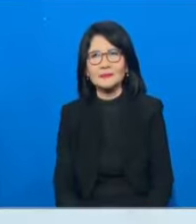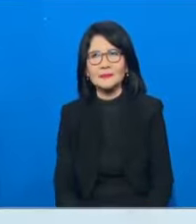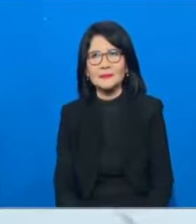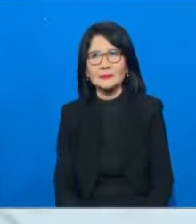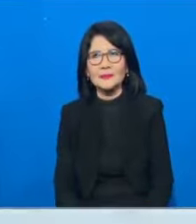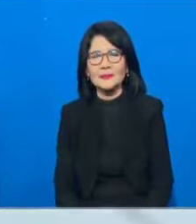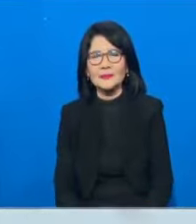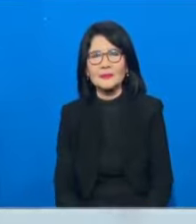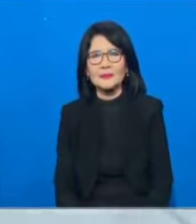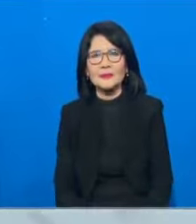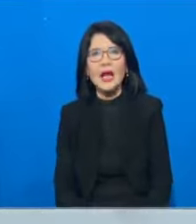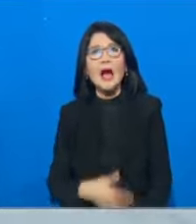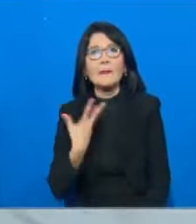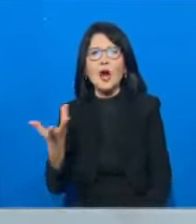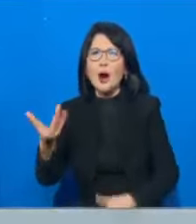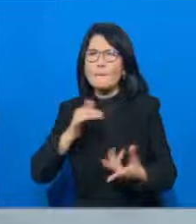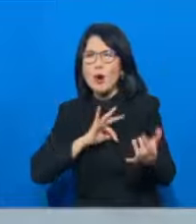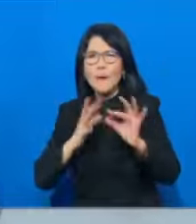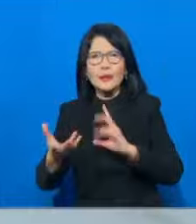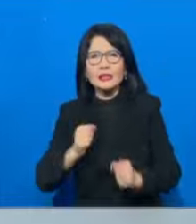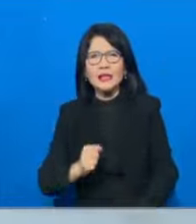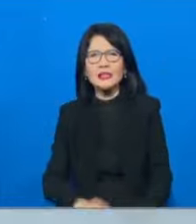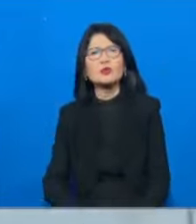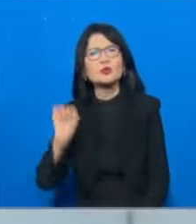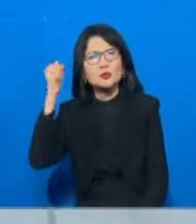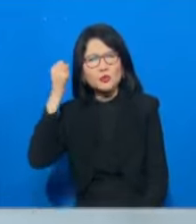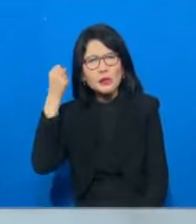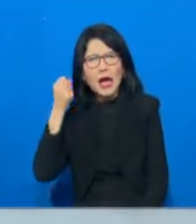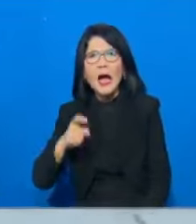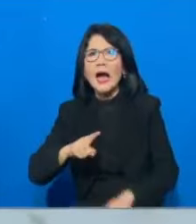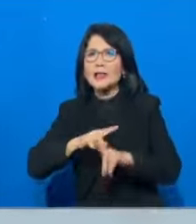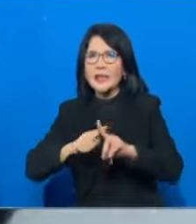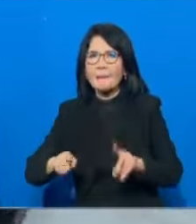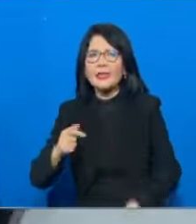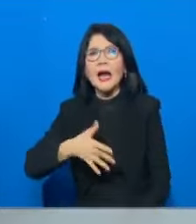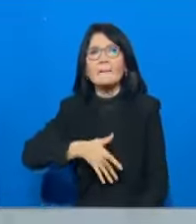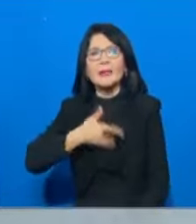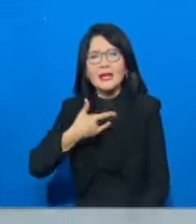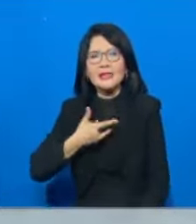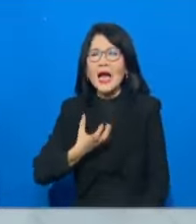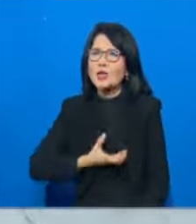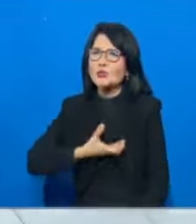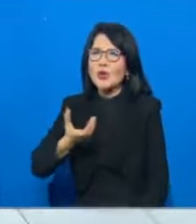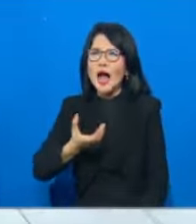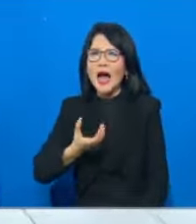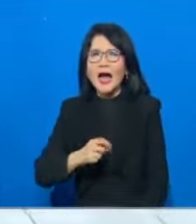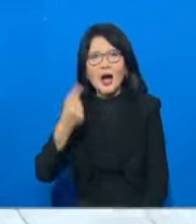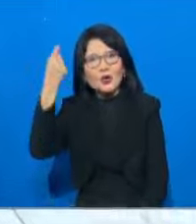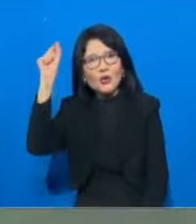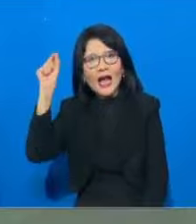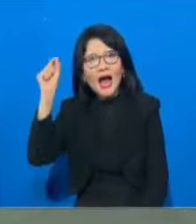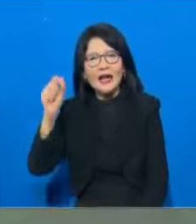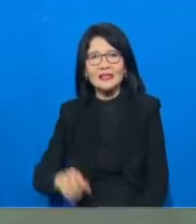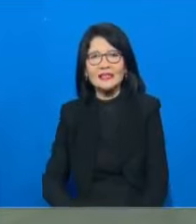kuliah meski mobilitas menjadi hal yang cukup menyusahkan Ibrahim pun merasa suka selama kuliah kampusnya